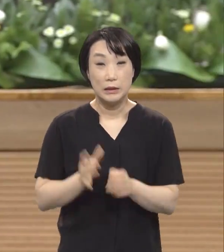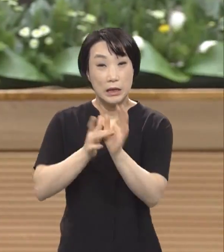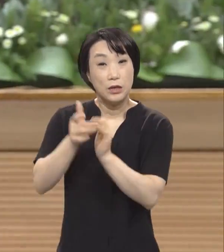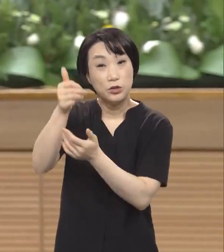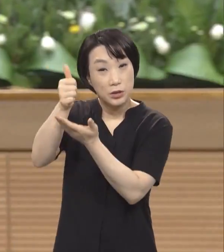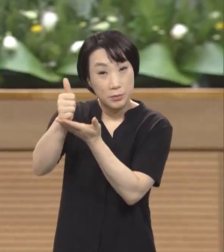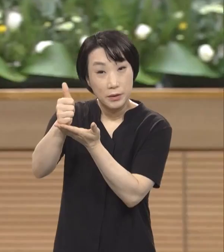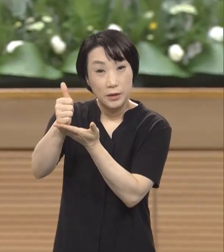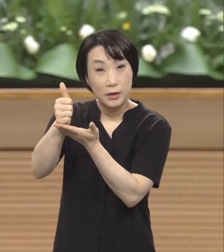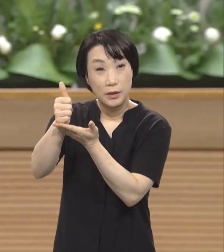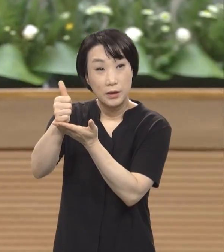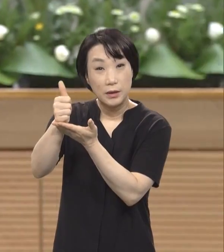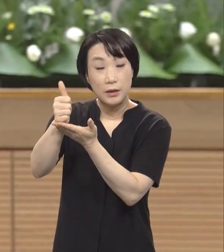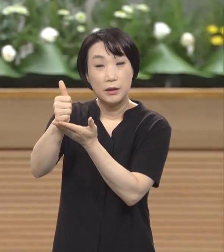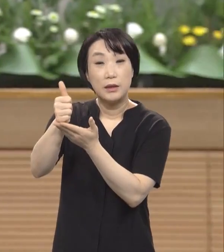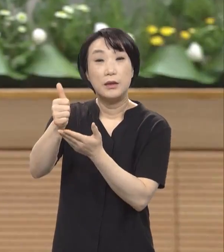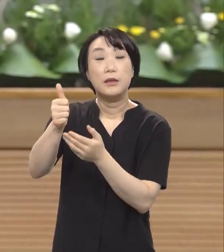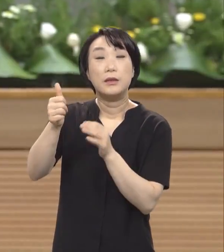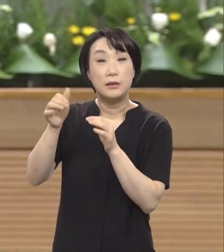예수 그리스도를